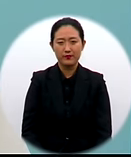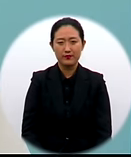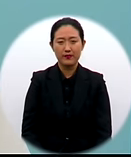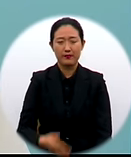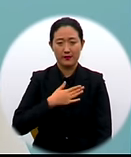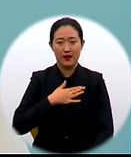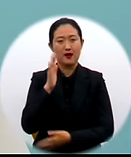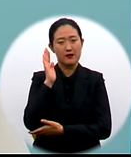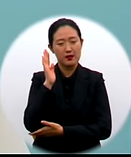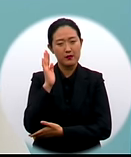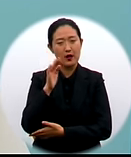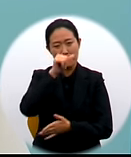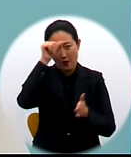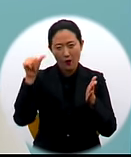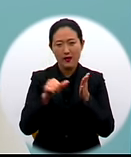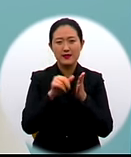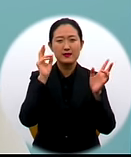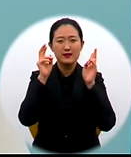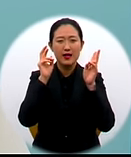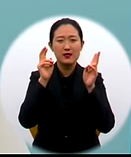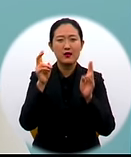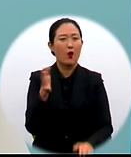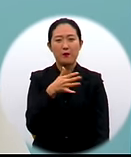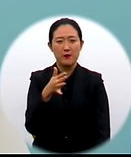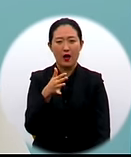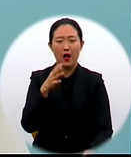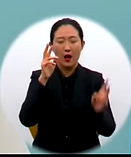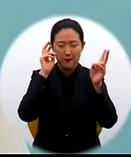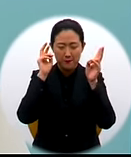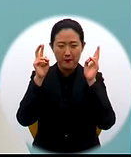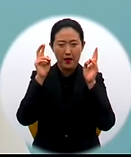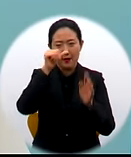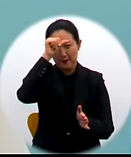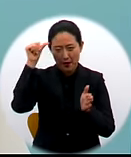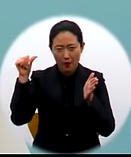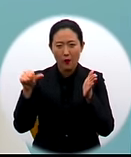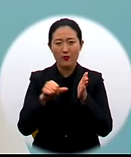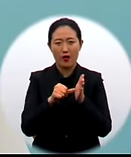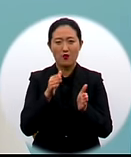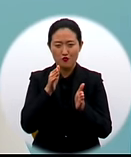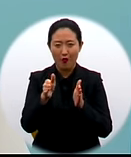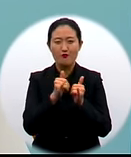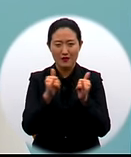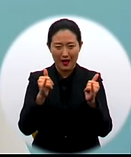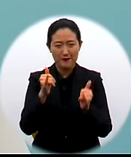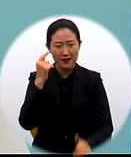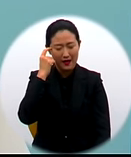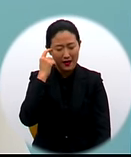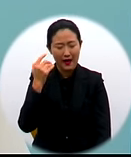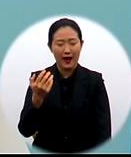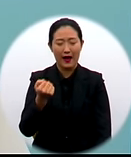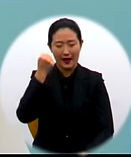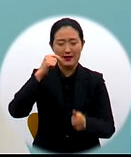이유가, 이렇게 이야기를 하면, 아, 평생 직장은 없어. 역시 평생 직업이야. 사짜 직업이 중요해. 전문직이어야